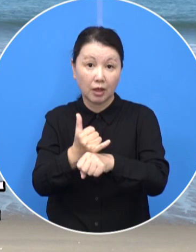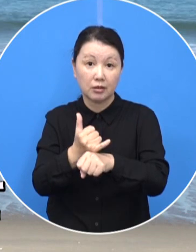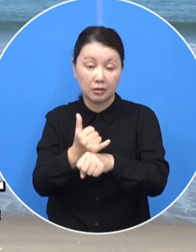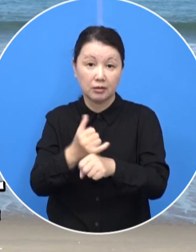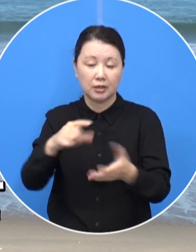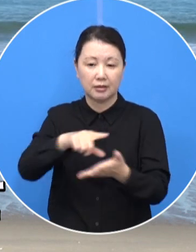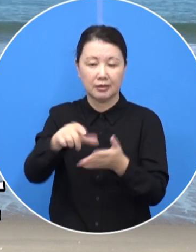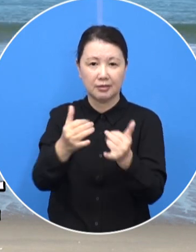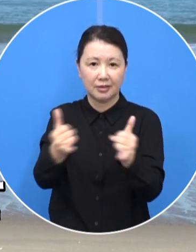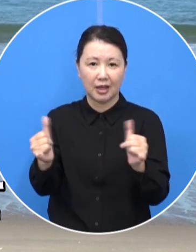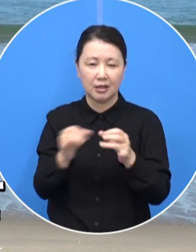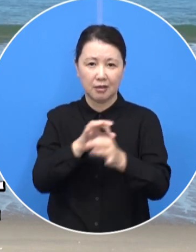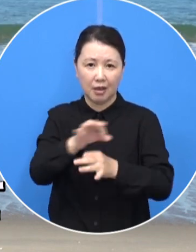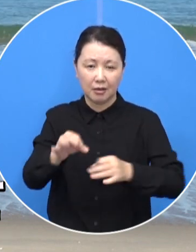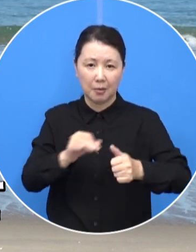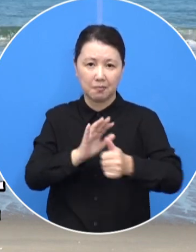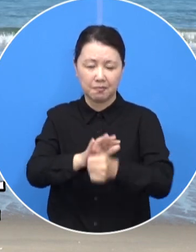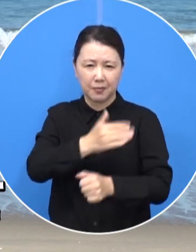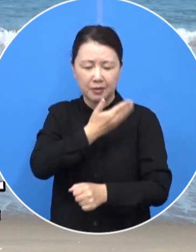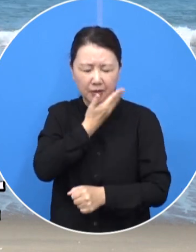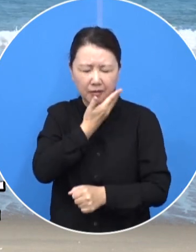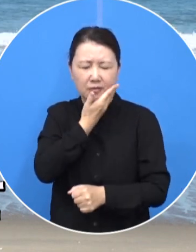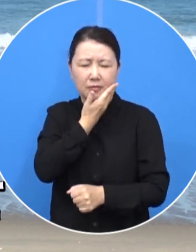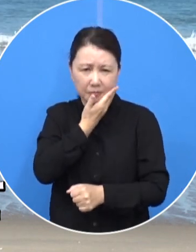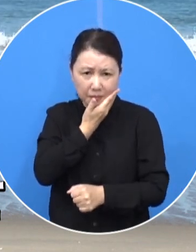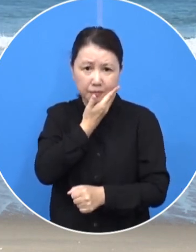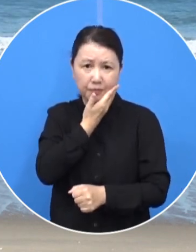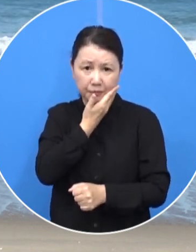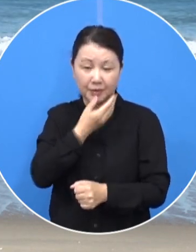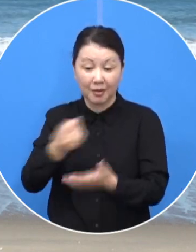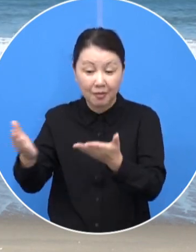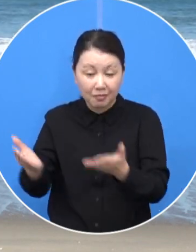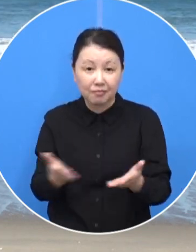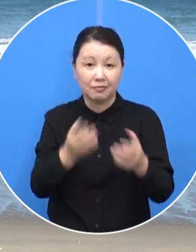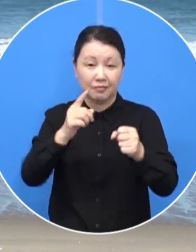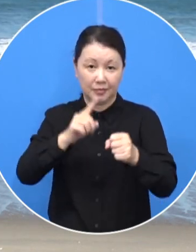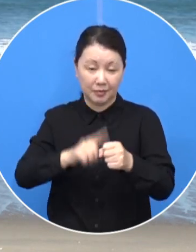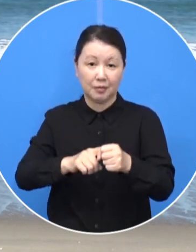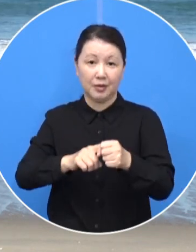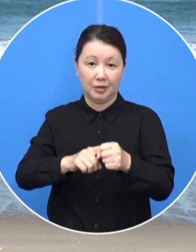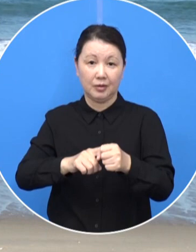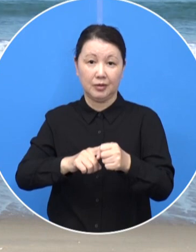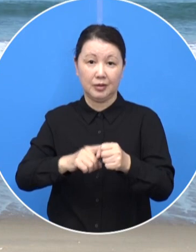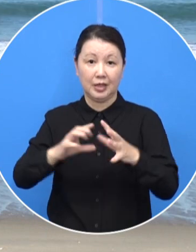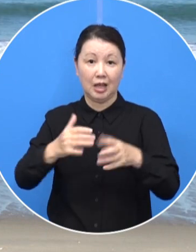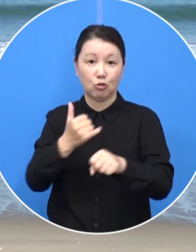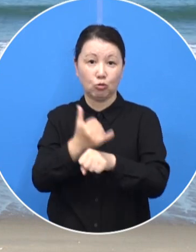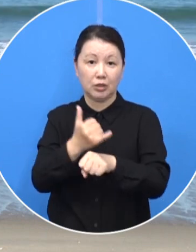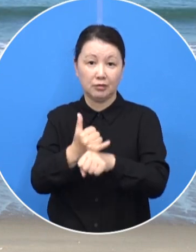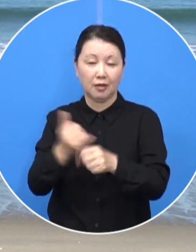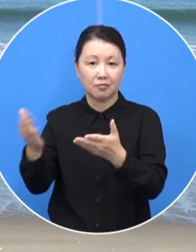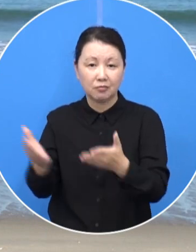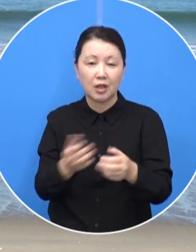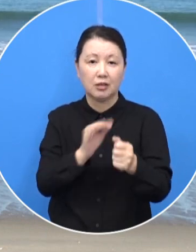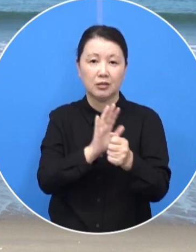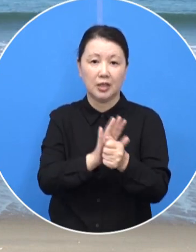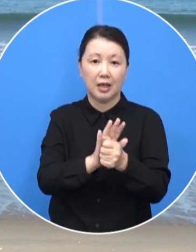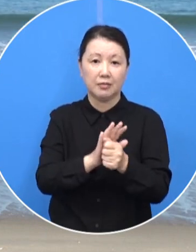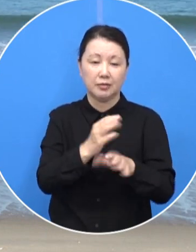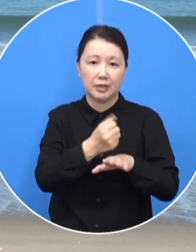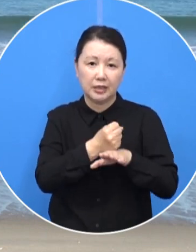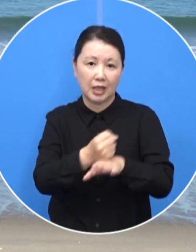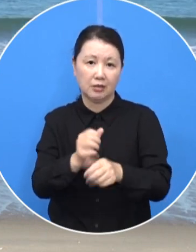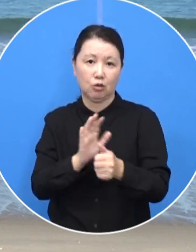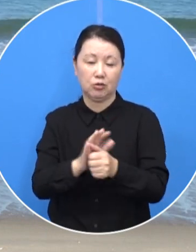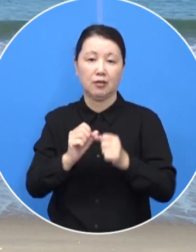を地域社会経済を支える貴重な人材として温かく迎え入れるため、外国人材の受け入れ支援